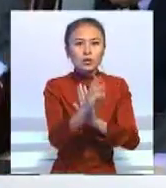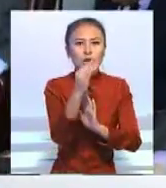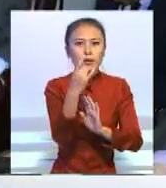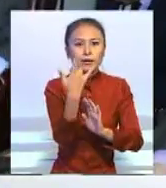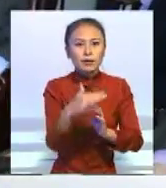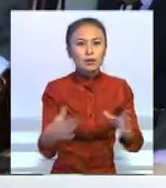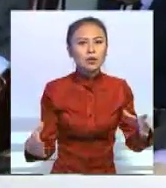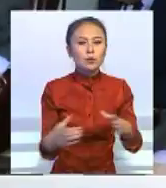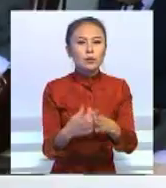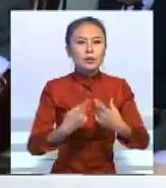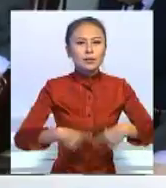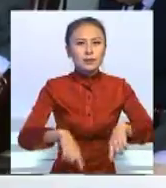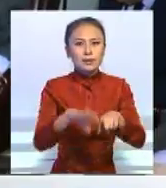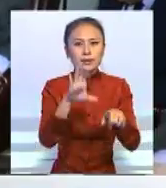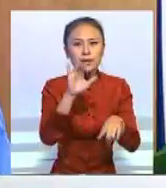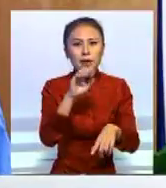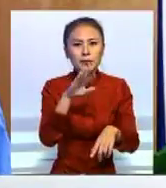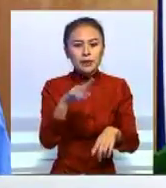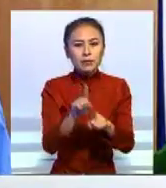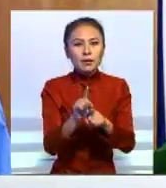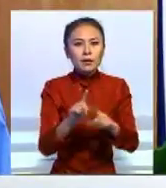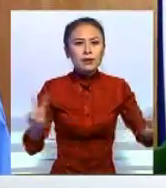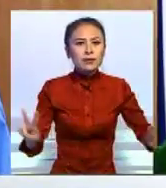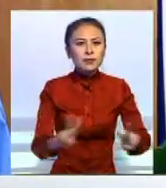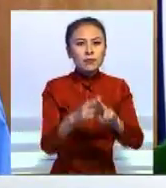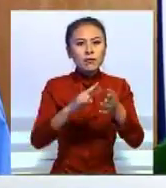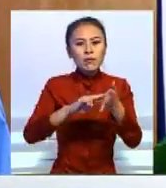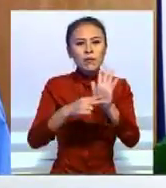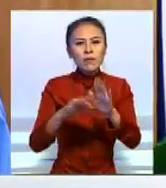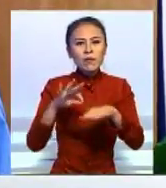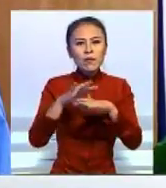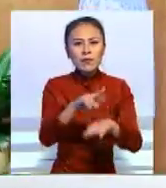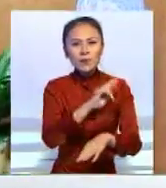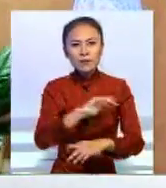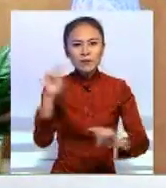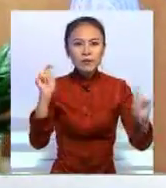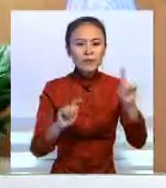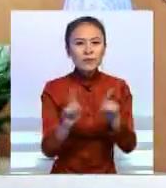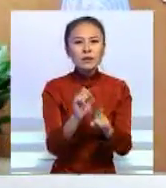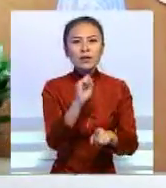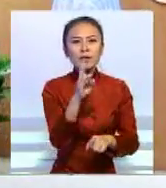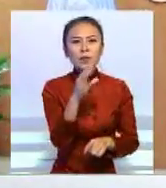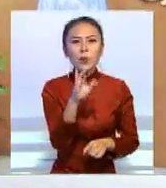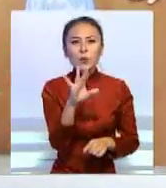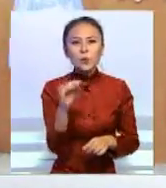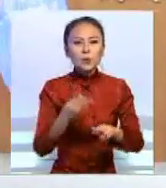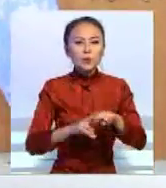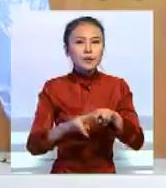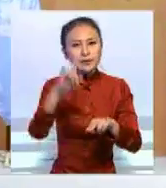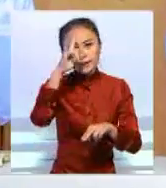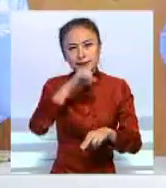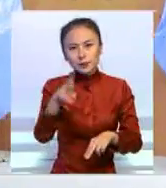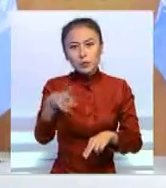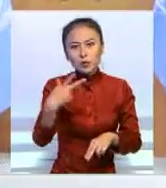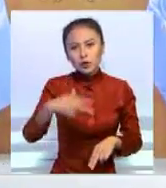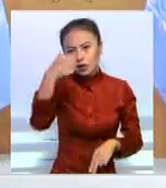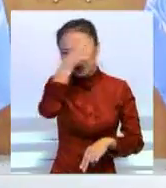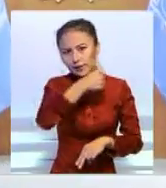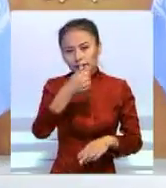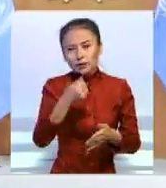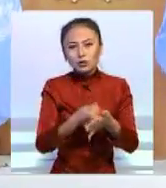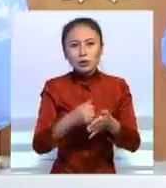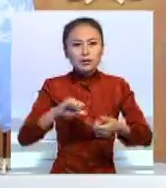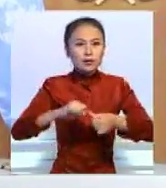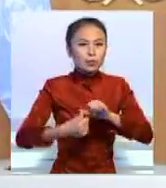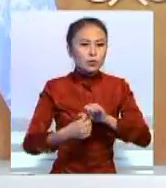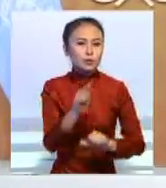Шанхай ынтымақтастық ұйымы саммитіне орай Астанаға жасаған сапарын жылы лебізбен еске алды. Антонио Гутерреш Қазақстан 2030 жылға